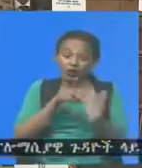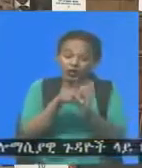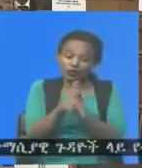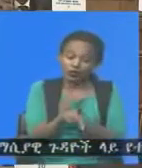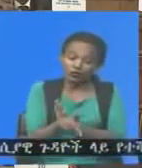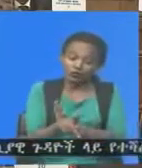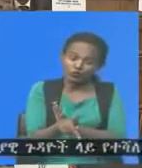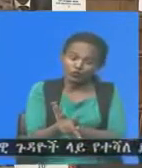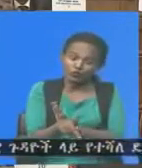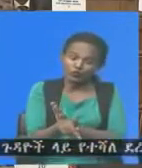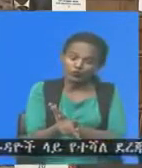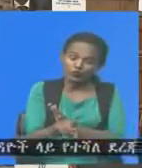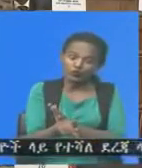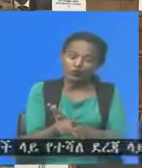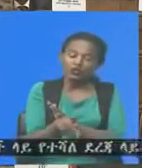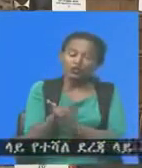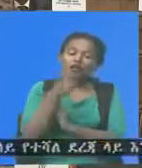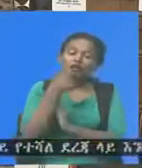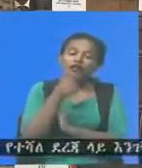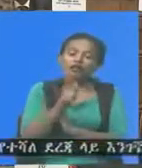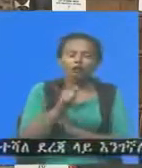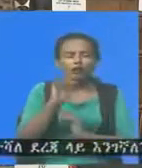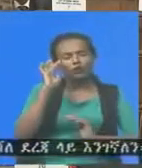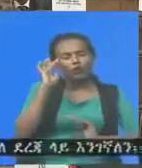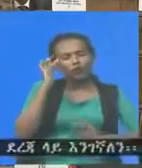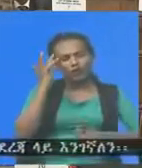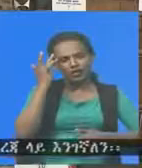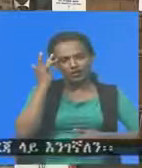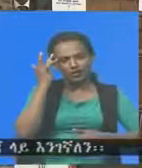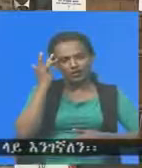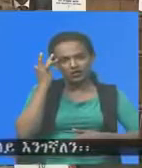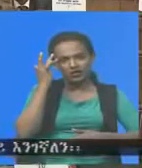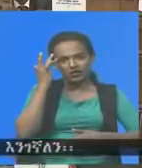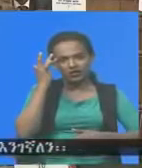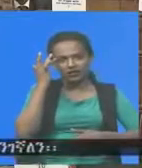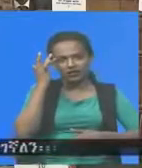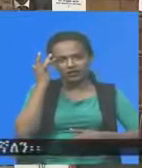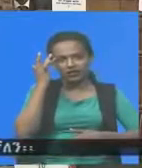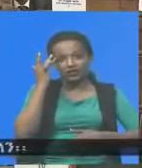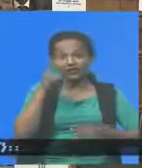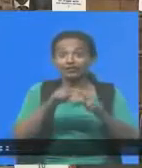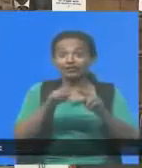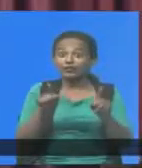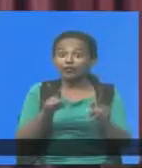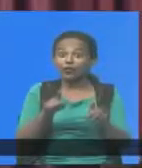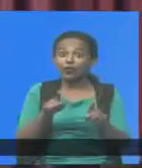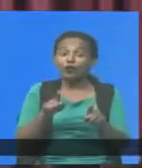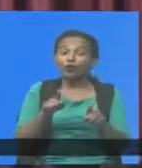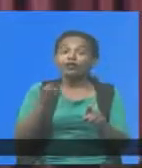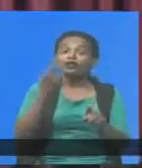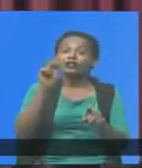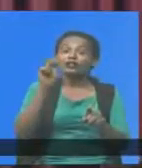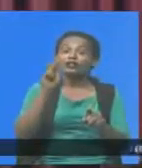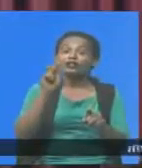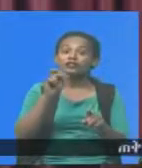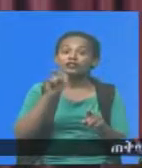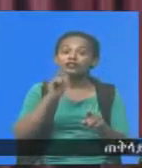እንደተባለው ያማል። ግን እኮ የደርግ ባለስልጣናትን ፈተነልን